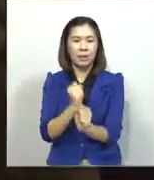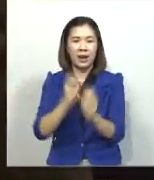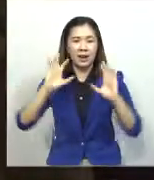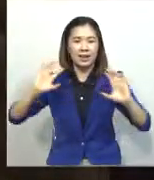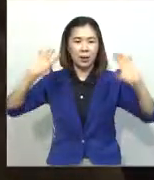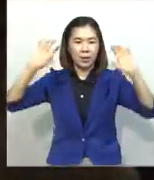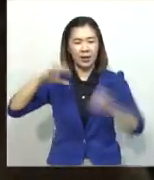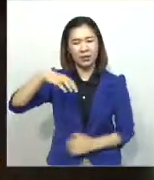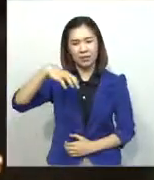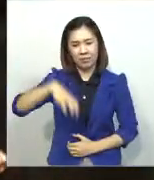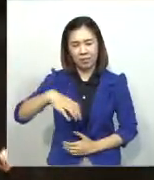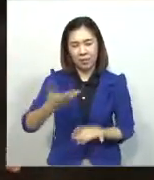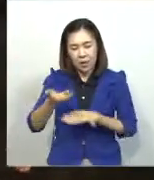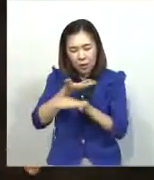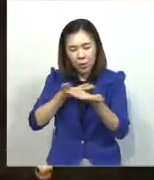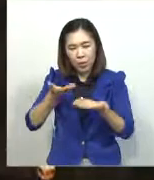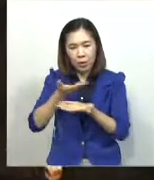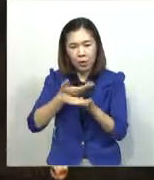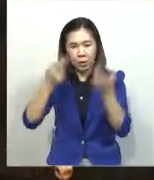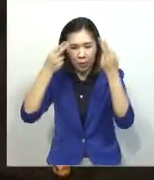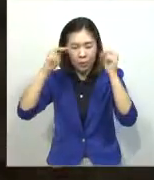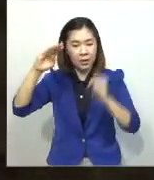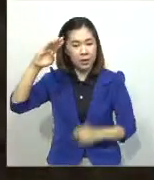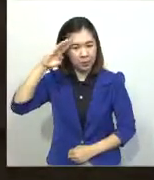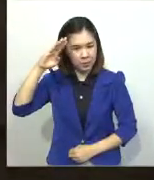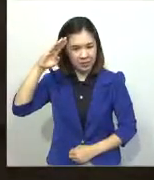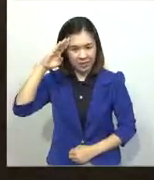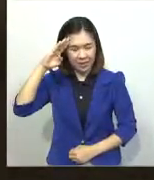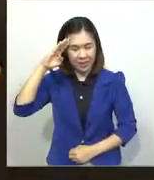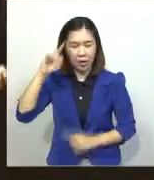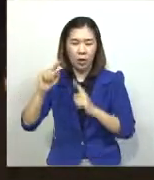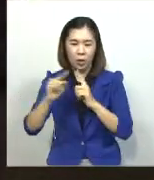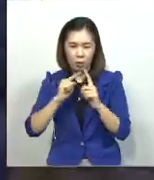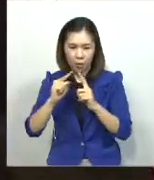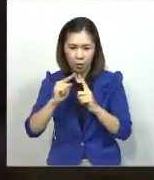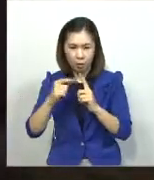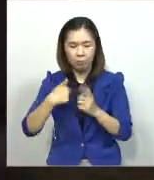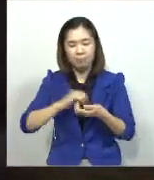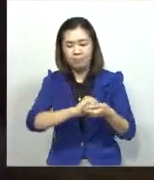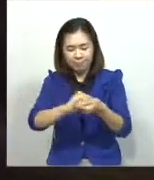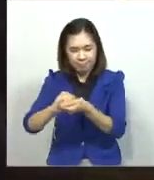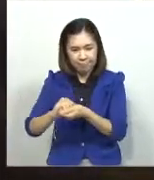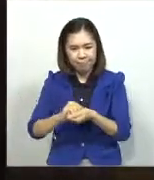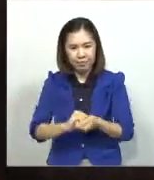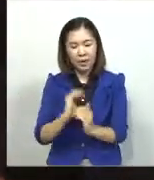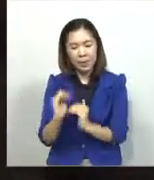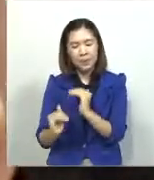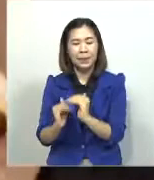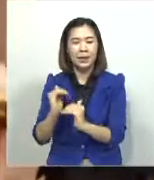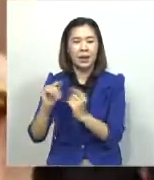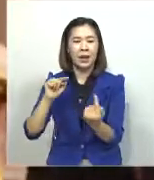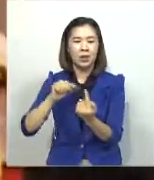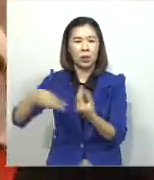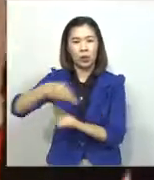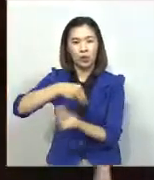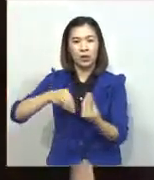าลพร้อมหารือข้อราชการกับพลเอกประยุทธ์จันทร์โอชานายกรัฐมนตรีเพื่อกระชับความสัมพันธ์และพัฒนาความร่วมมือด้าน